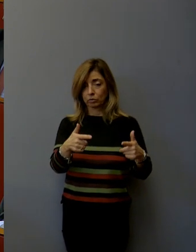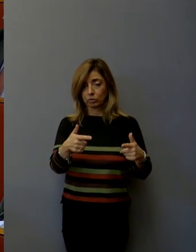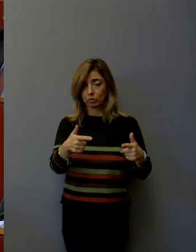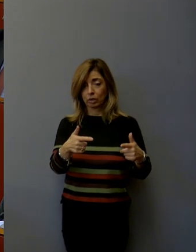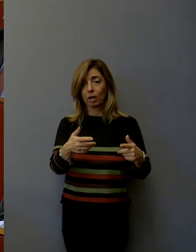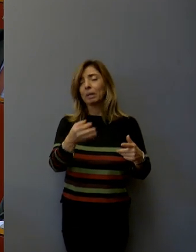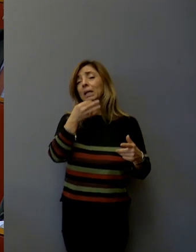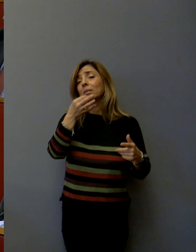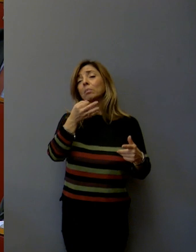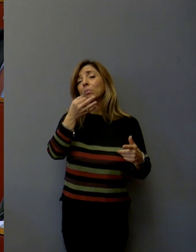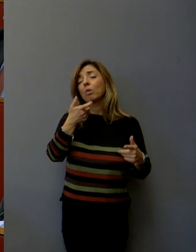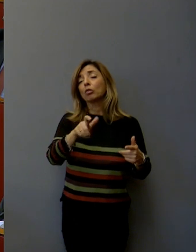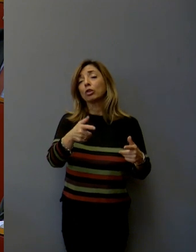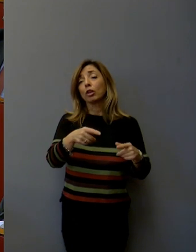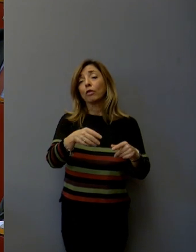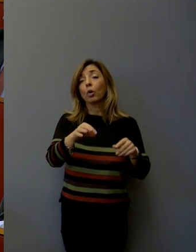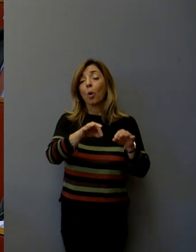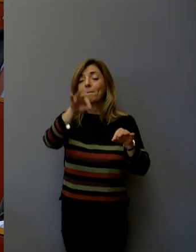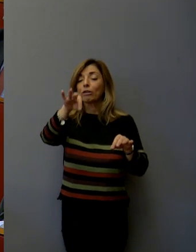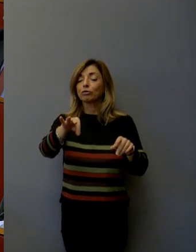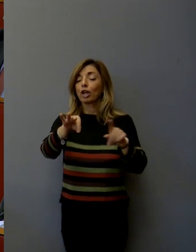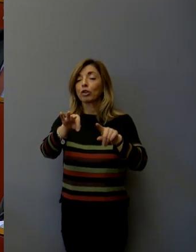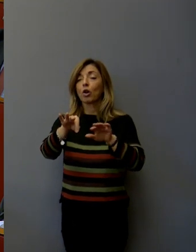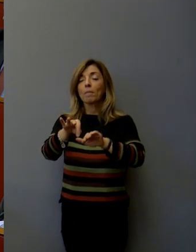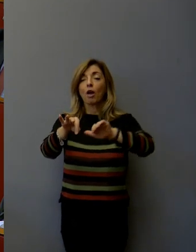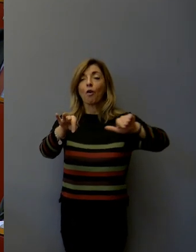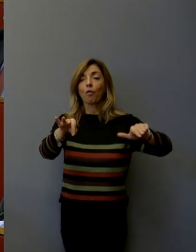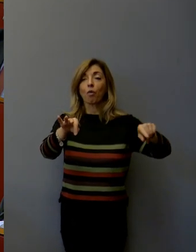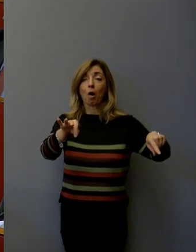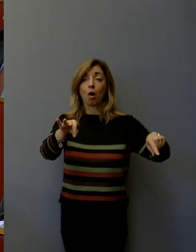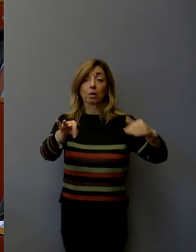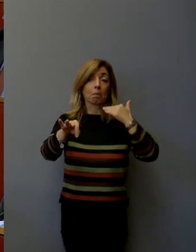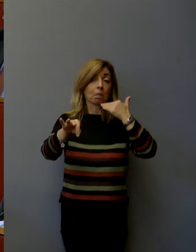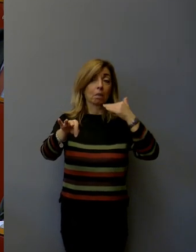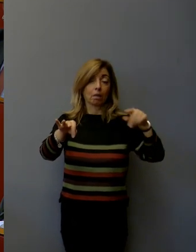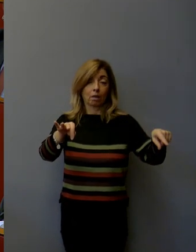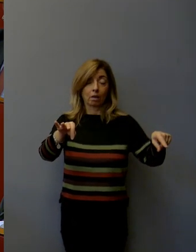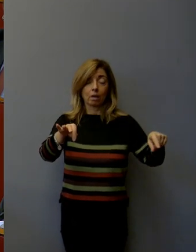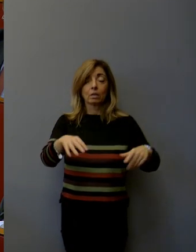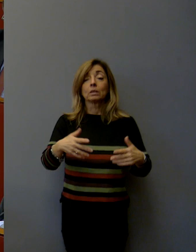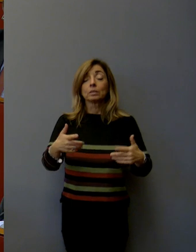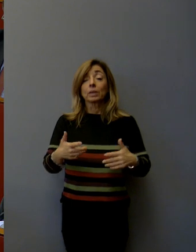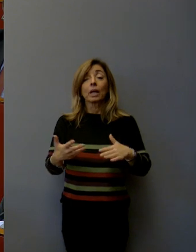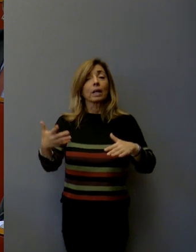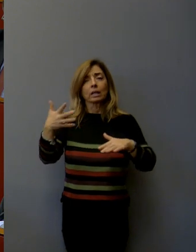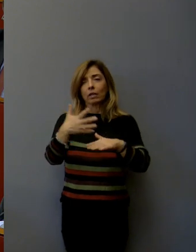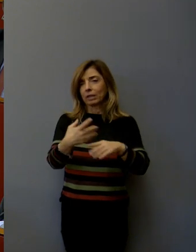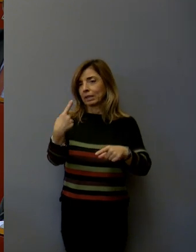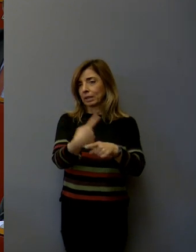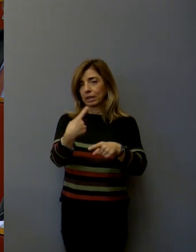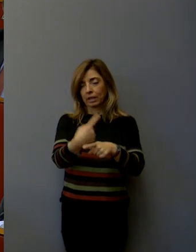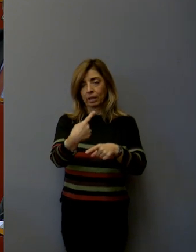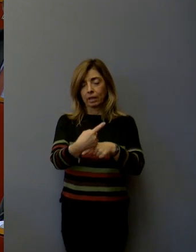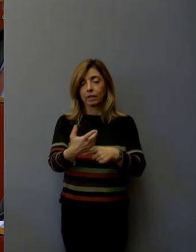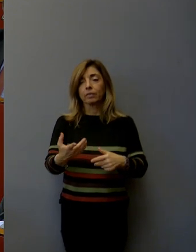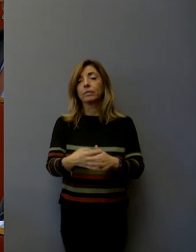poco importa di quello che c'è Allora gli interventi sono assolutamente necessari e con